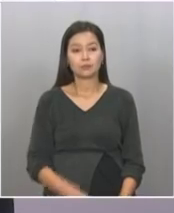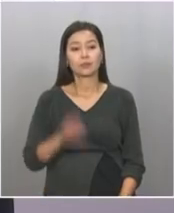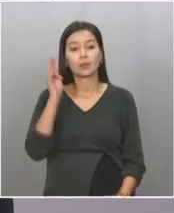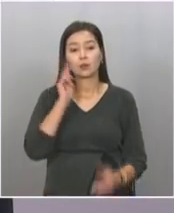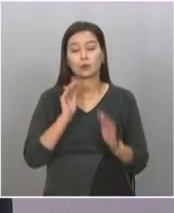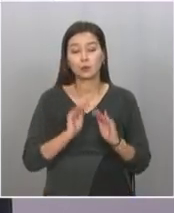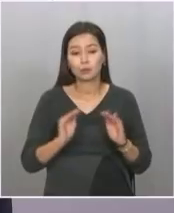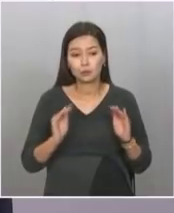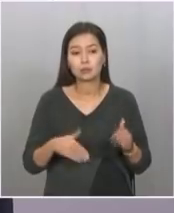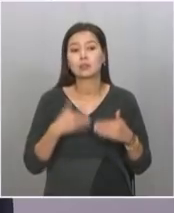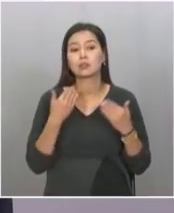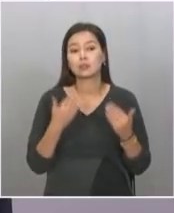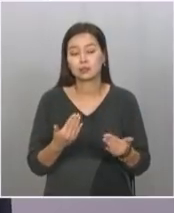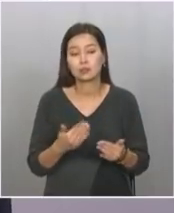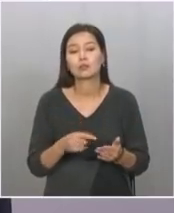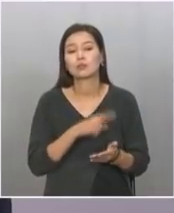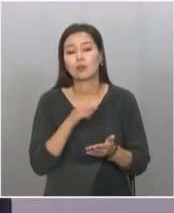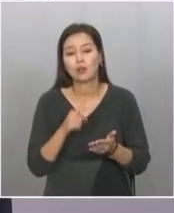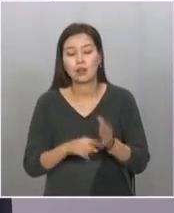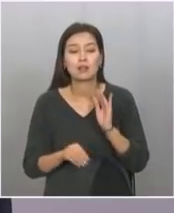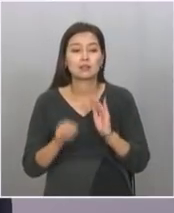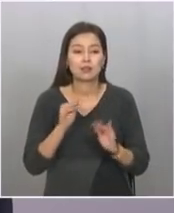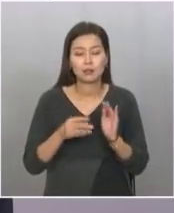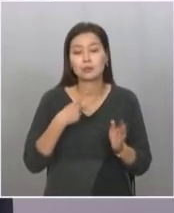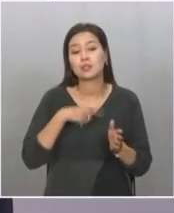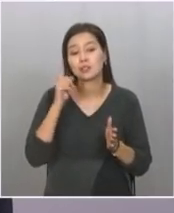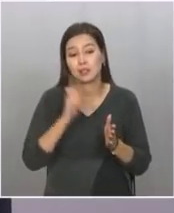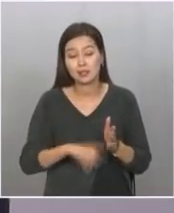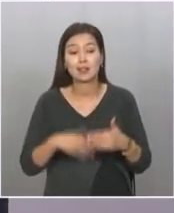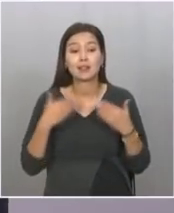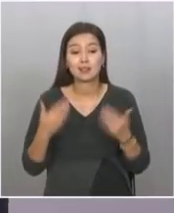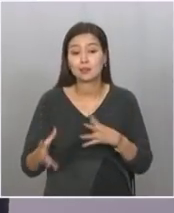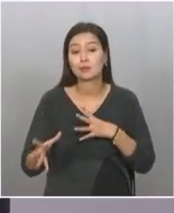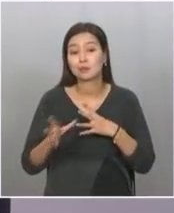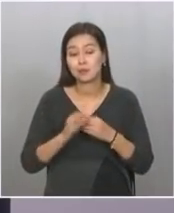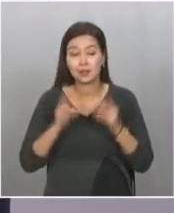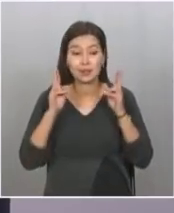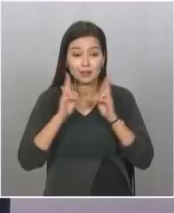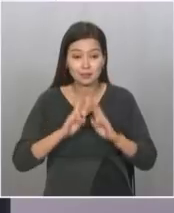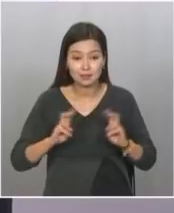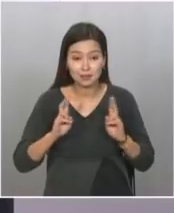Оқушылар, сіздер сұрақ құрастырды деген сенімдемін, ендеше бірге тексерейік.